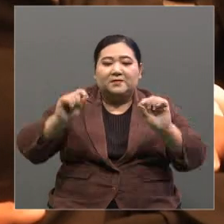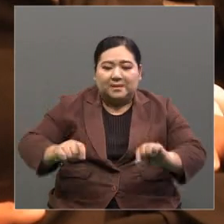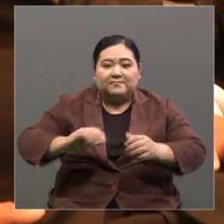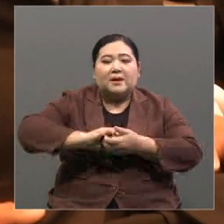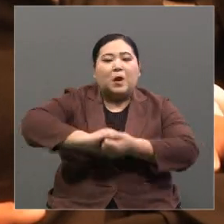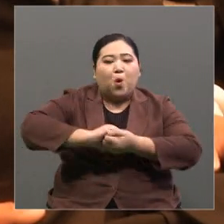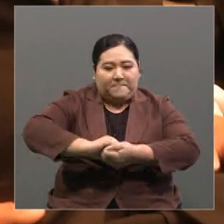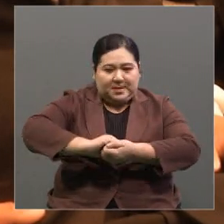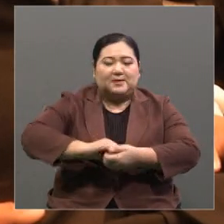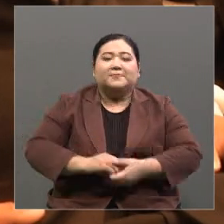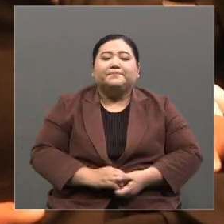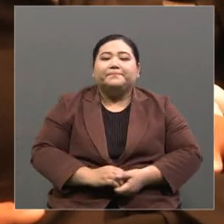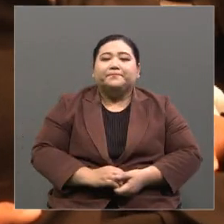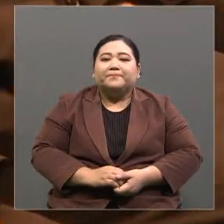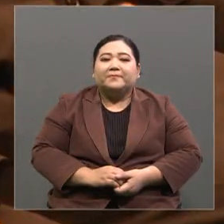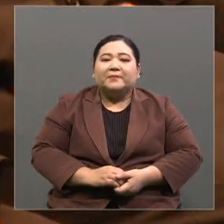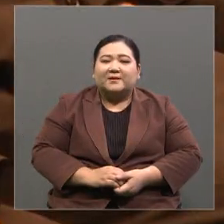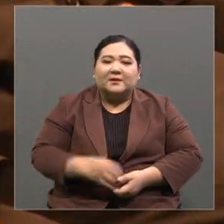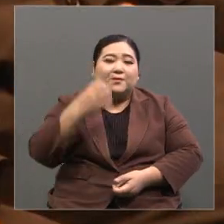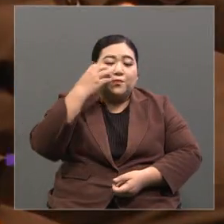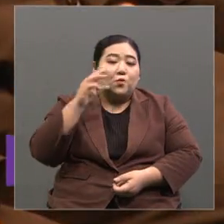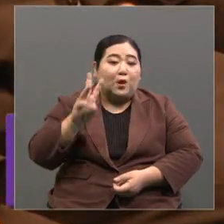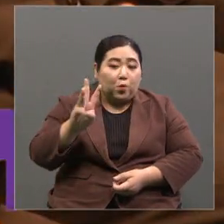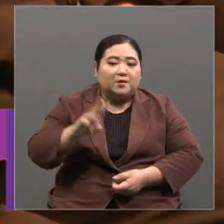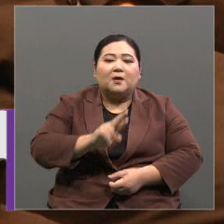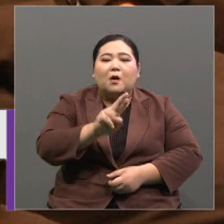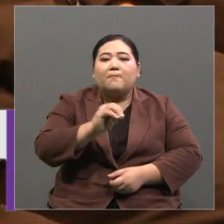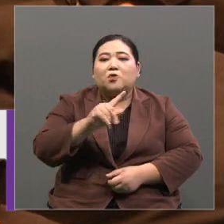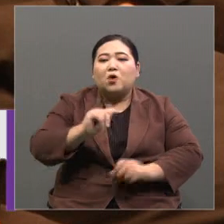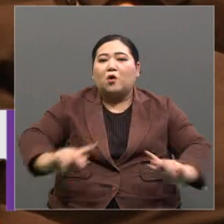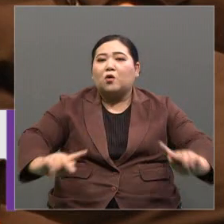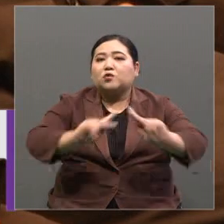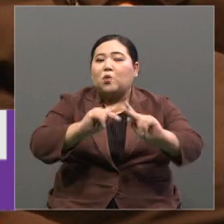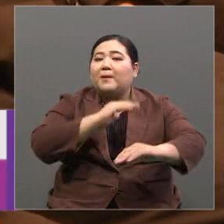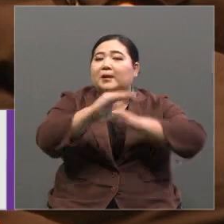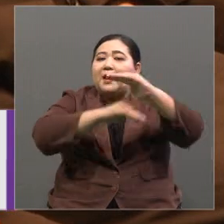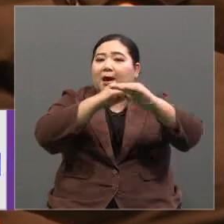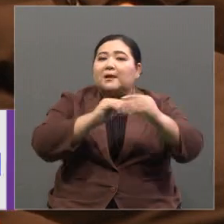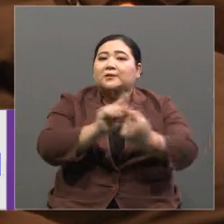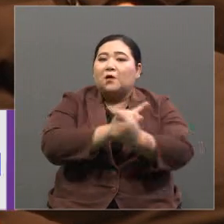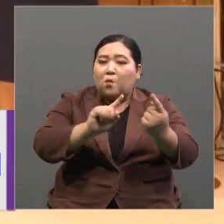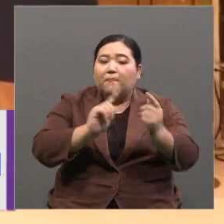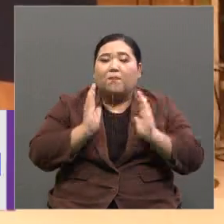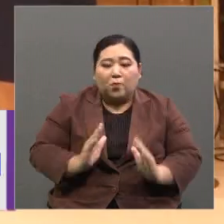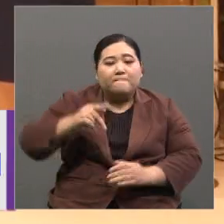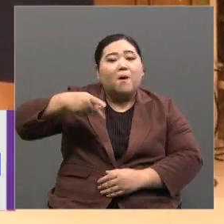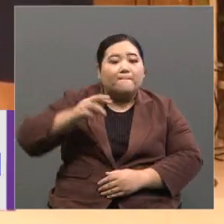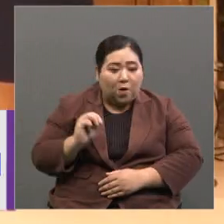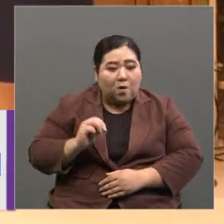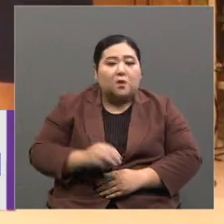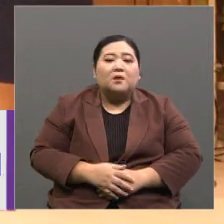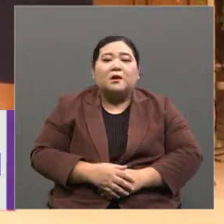ความร่วมมือกันมีนายวรวุฒิศิลปะอาชาครับรัฐมนตรีว่าการกระทรวงการพัฒนาสังคมและความมั่นคงของมนุษย์เป็นประธานในพิธี